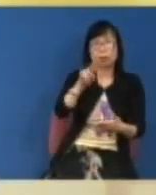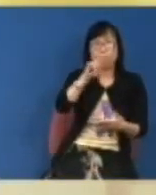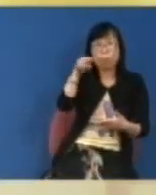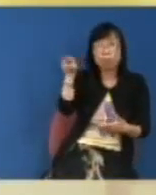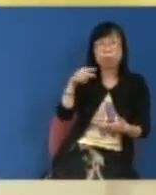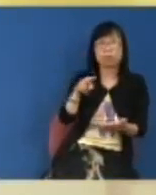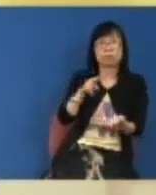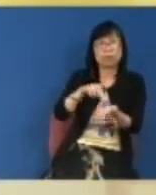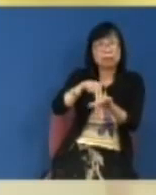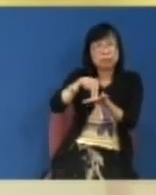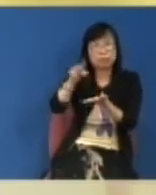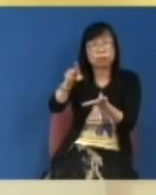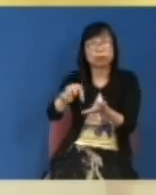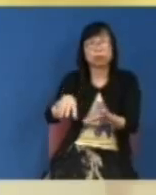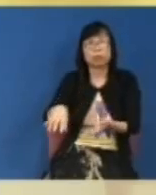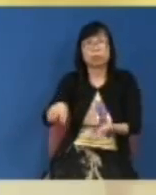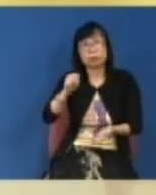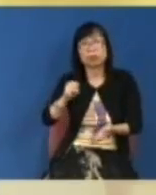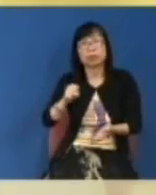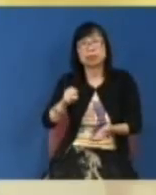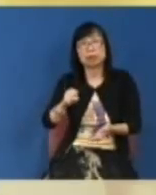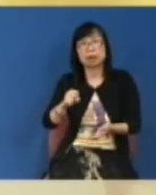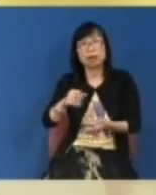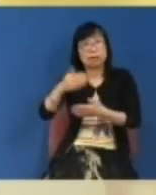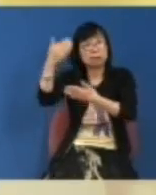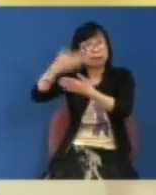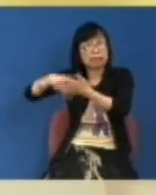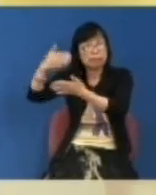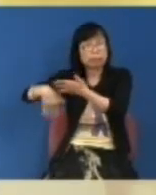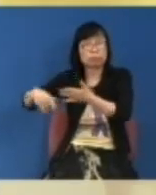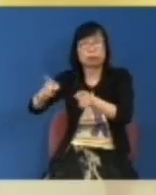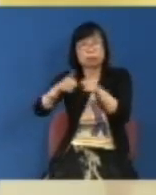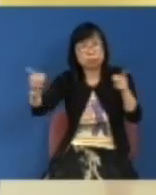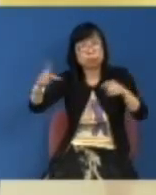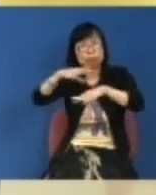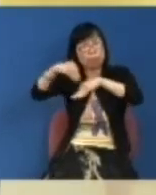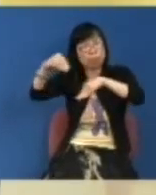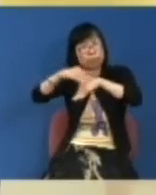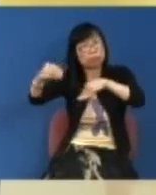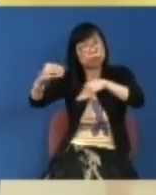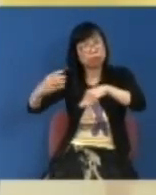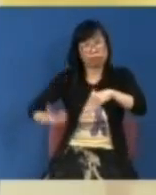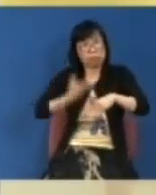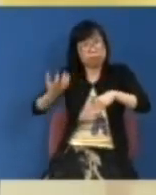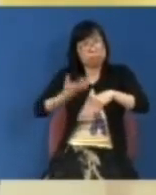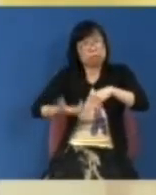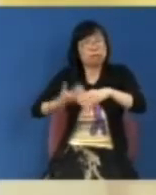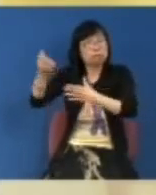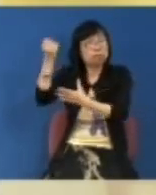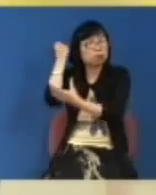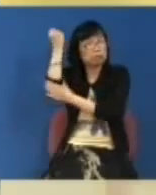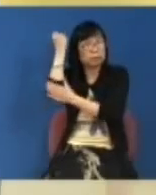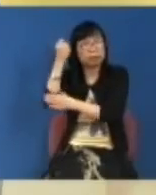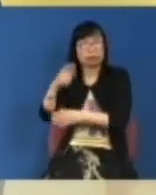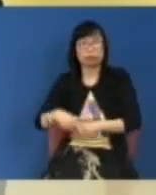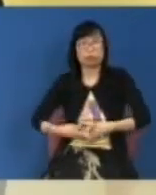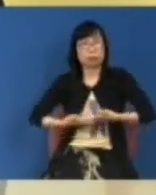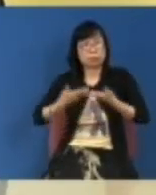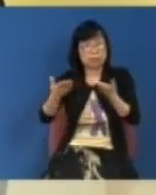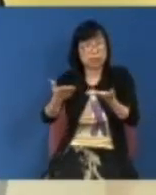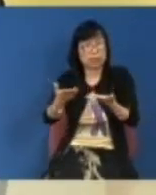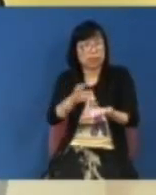話？你用一個排斥了好似長毛式的所謂激烈抗爭的活動，而用你那個方法去爭